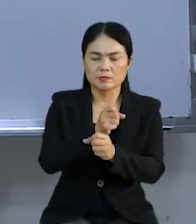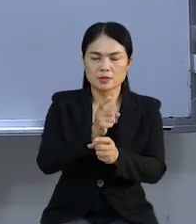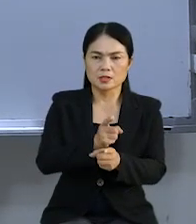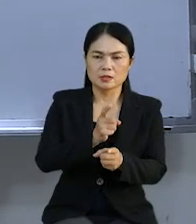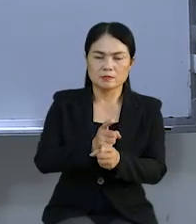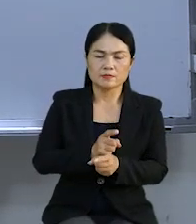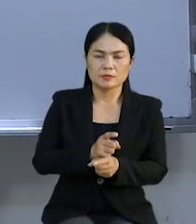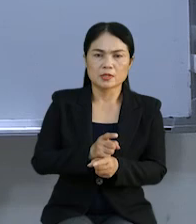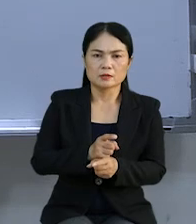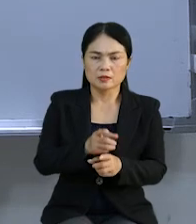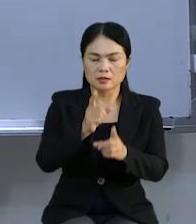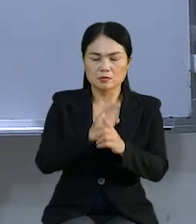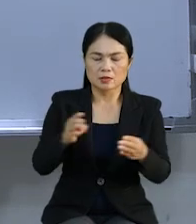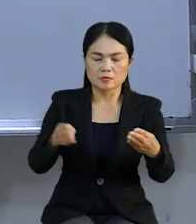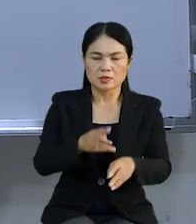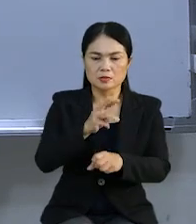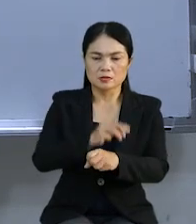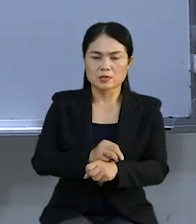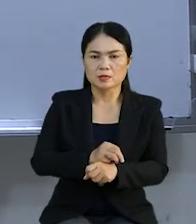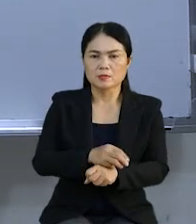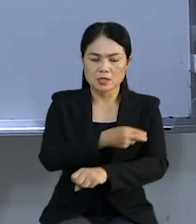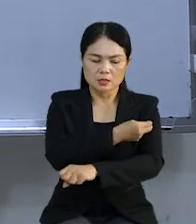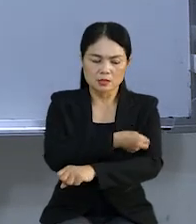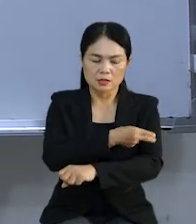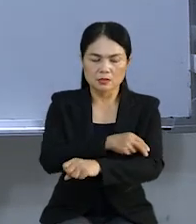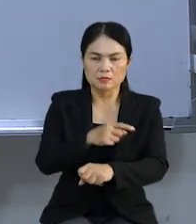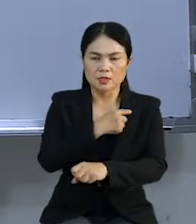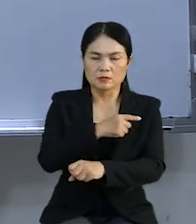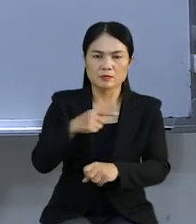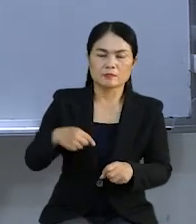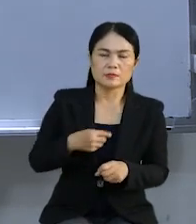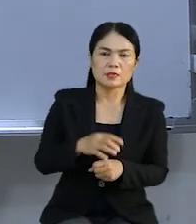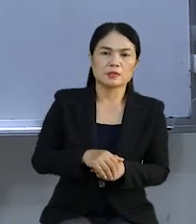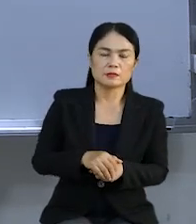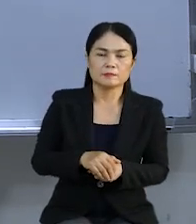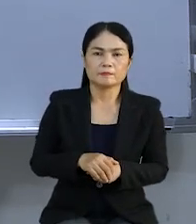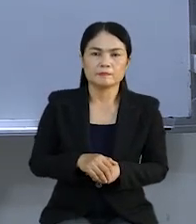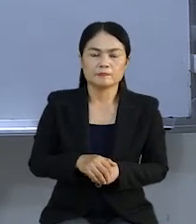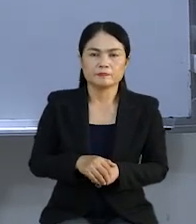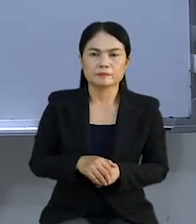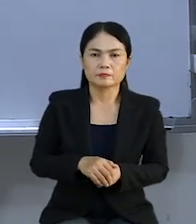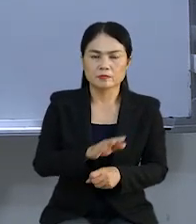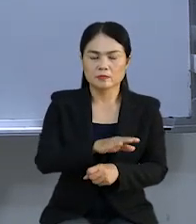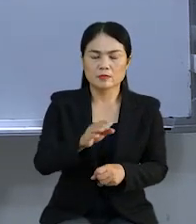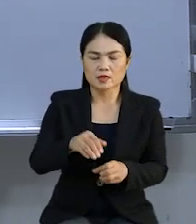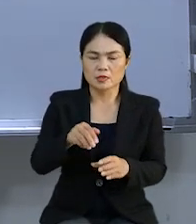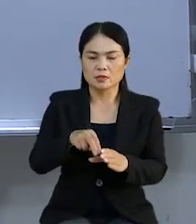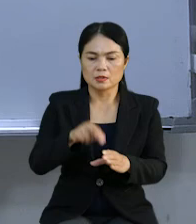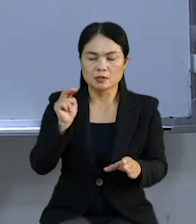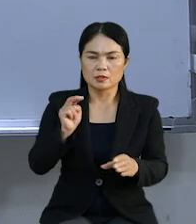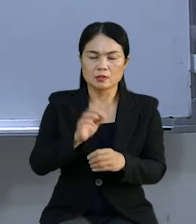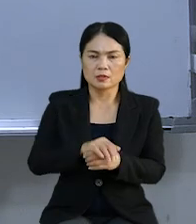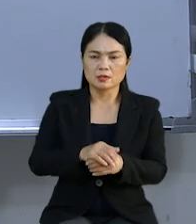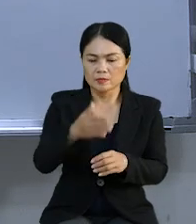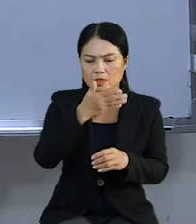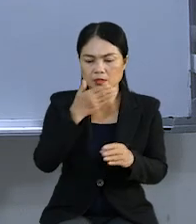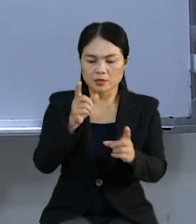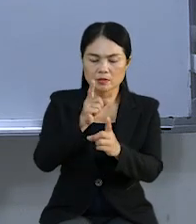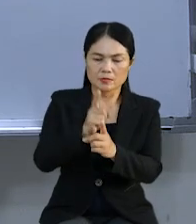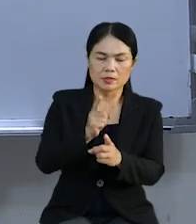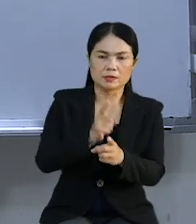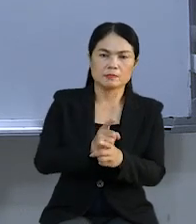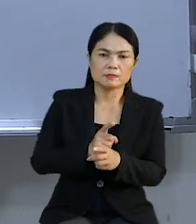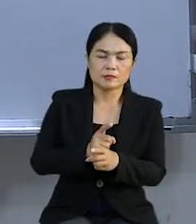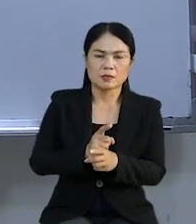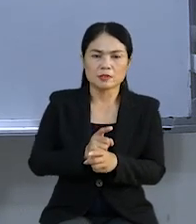ตร์ตามการนายนอมระบักกระทรวงสกหาพิบาระบักเยื้องคือบาโกนตะขังไกรบาดเปะมหายบานตรำเต